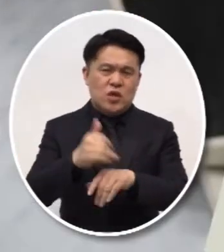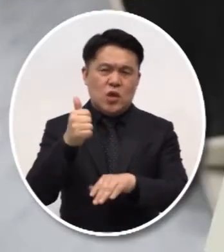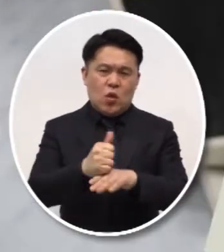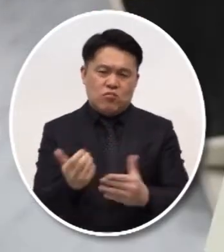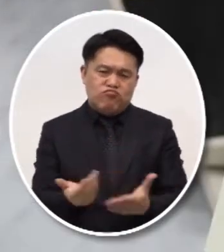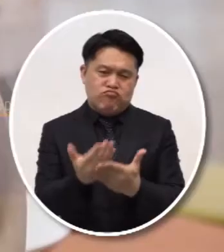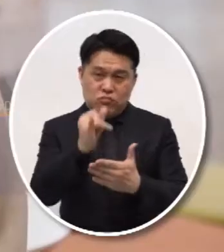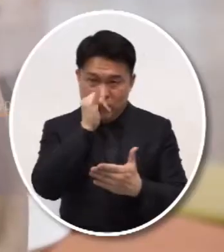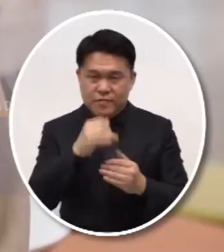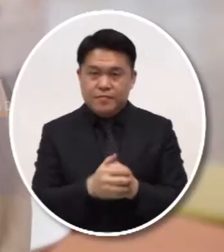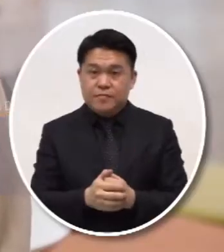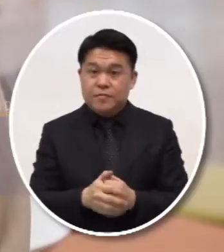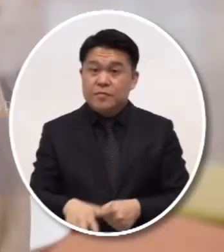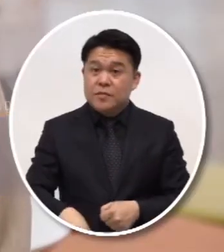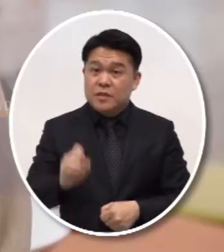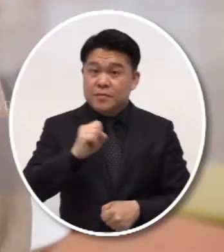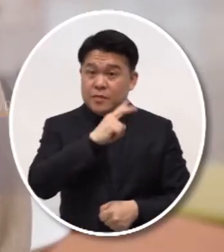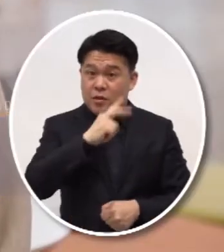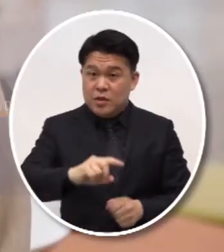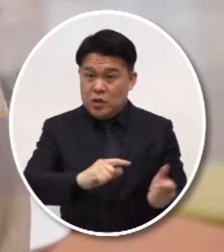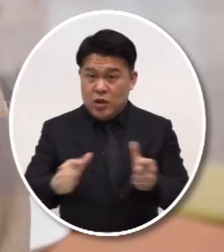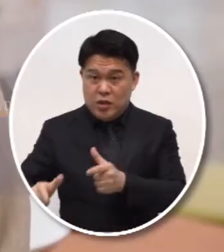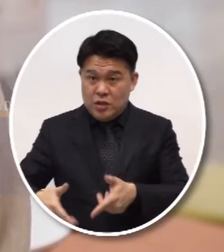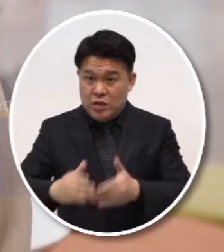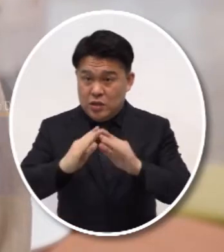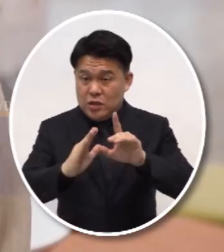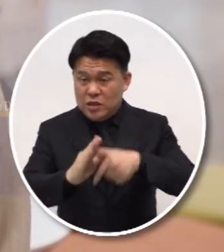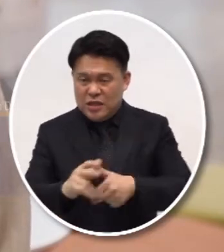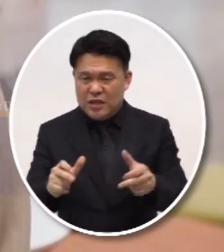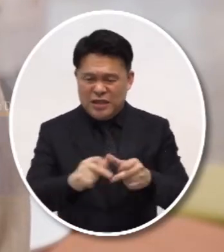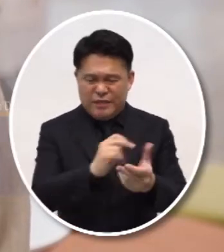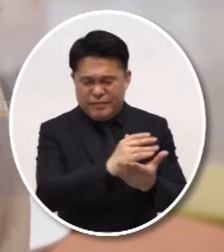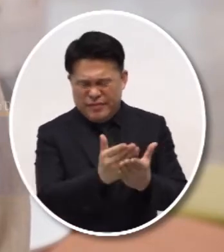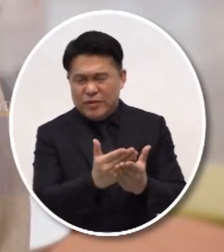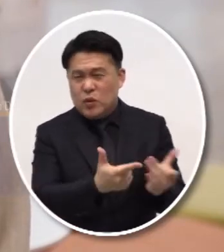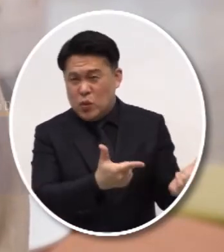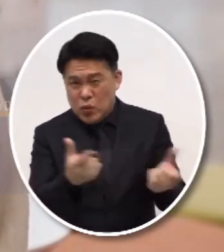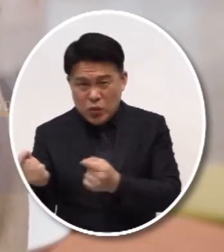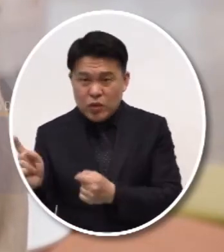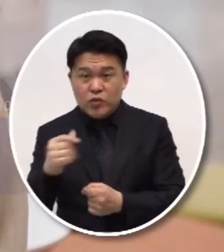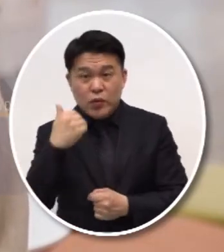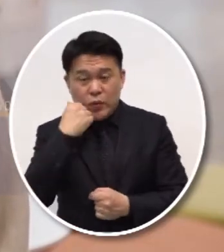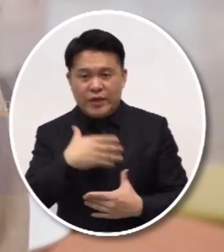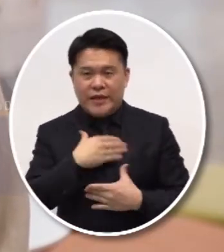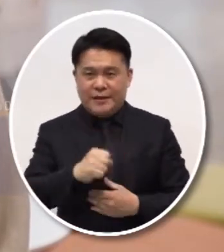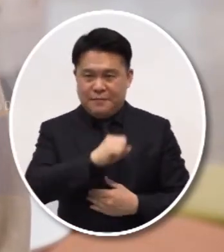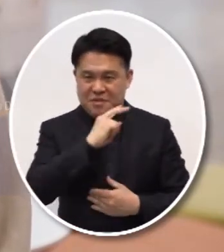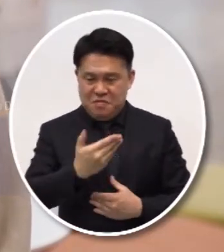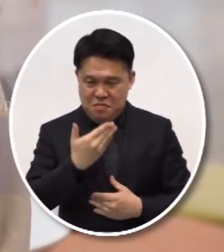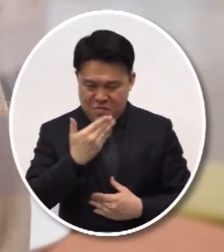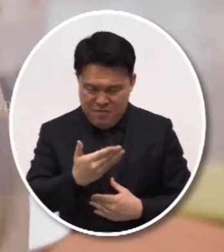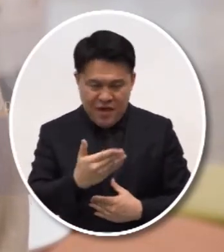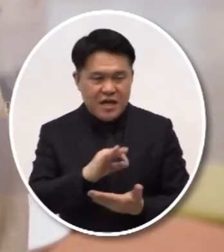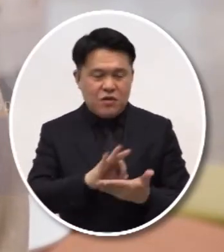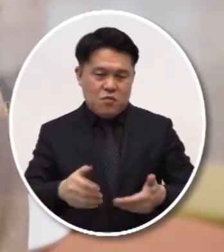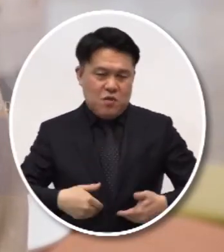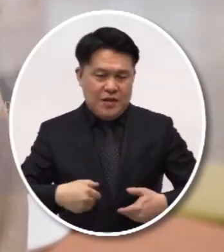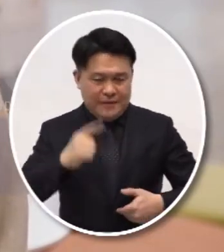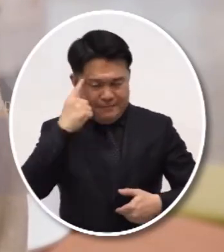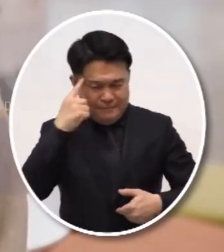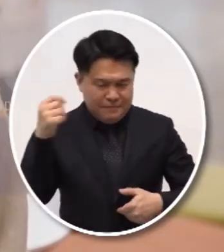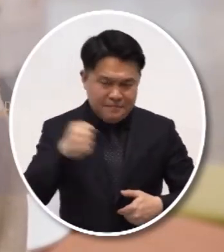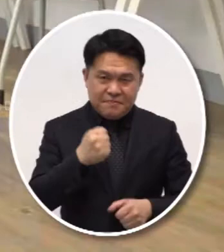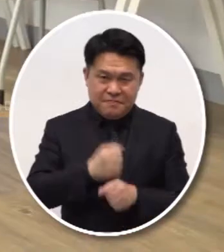있습니다. 처음에 편의시설을 갖출 때 어느 장애 유형이든 누구나 안전하고 편리하게 이용할 수 있는 것에 대해서